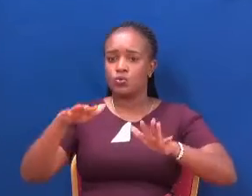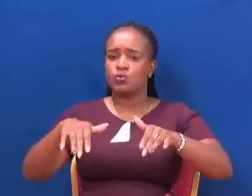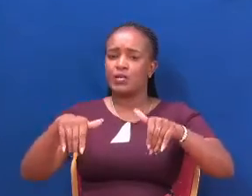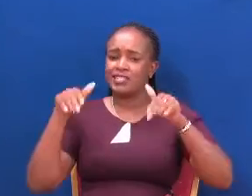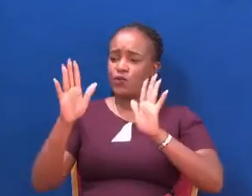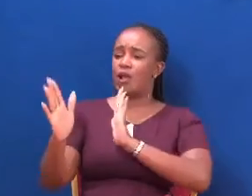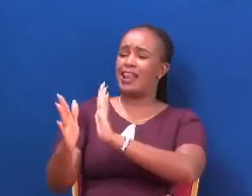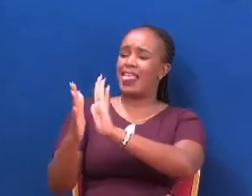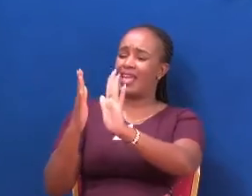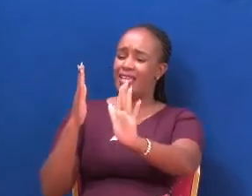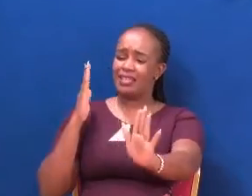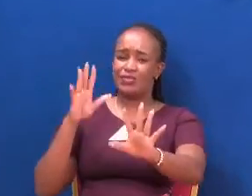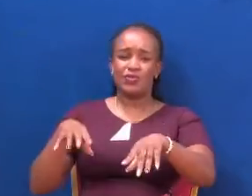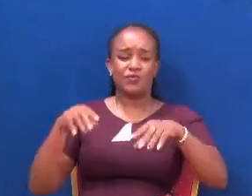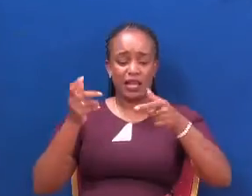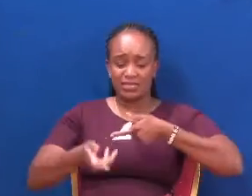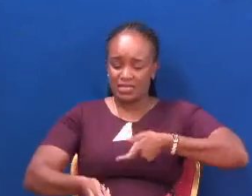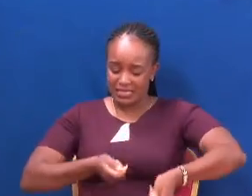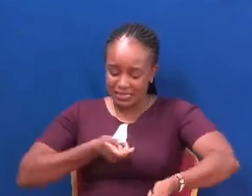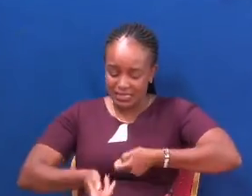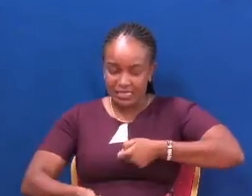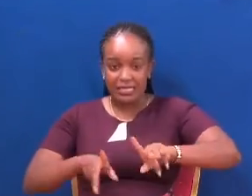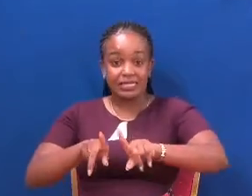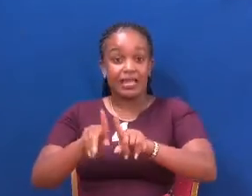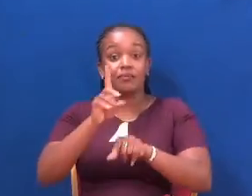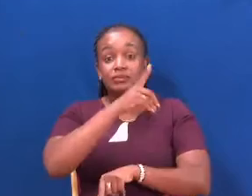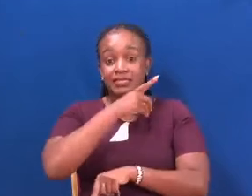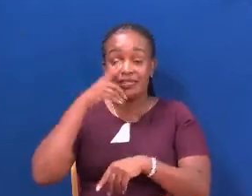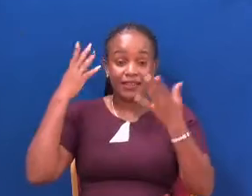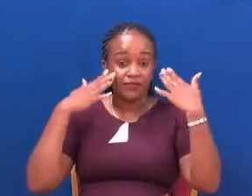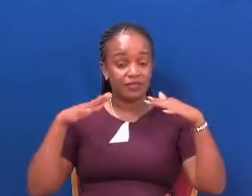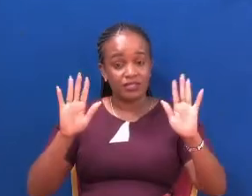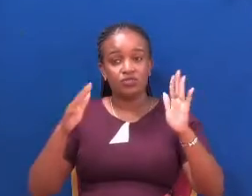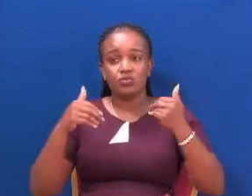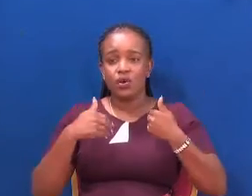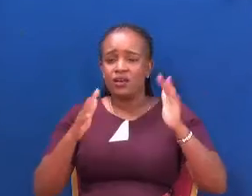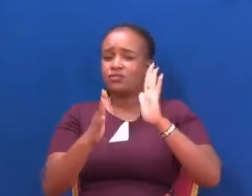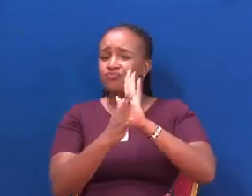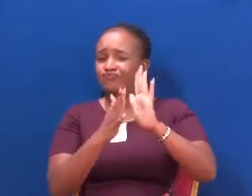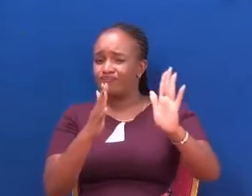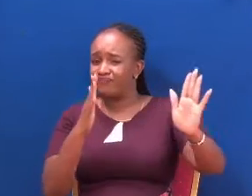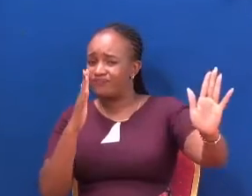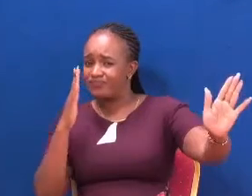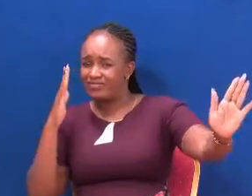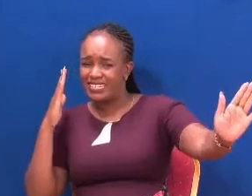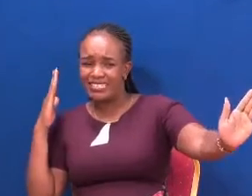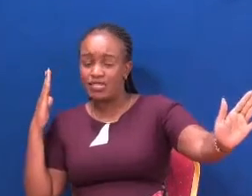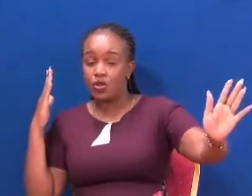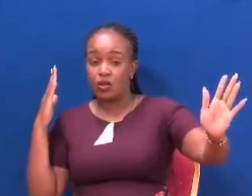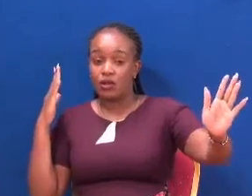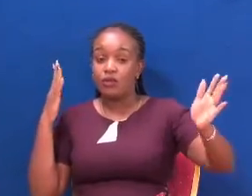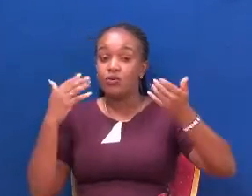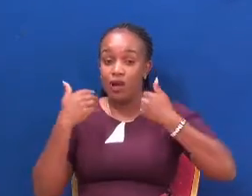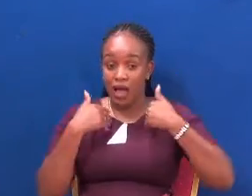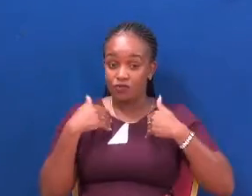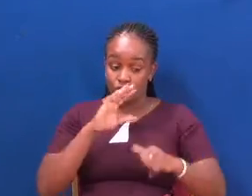kule, pia unakuta kisima maji kimekauka, na wakati kimekauka mnapangana foleni kubwa sana, inabidi mpaka